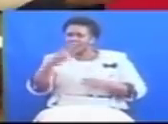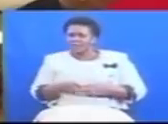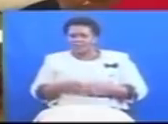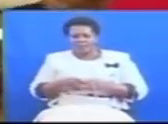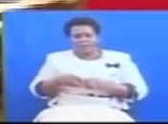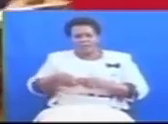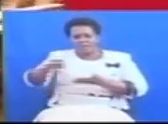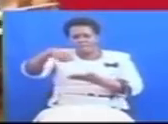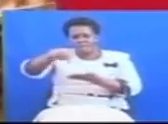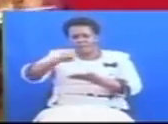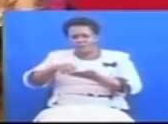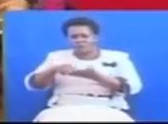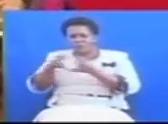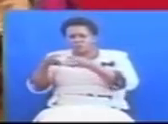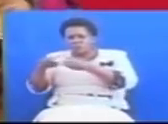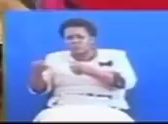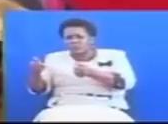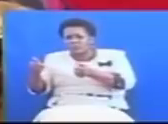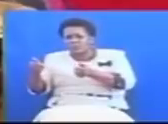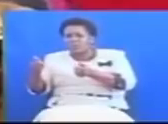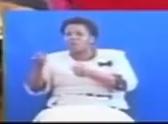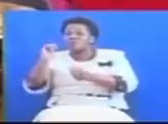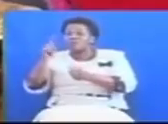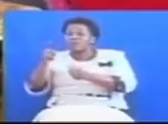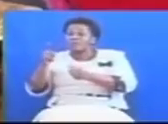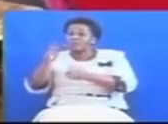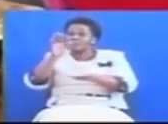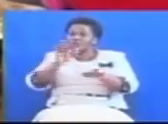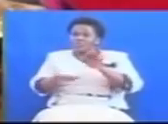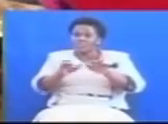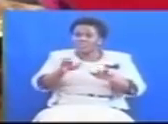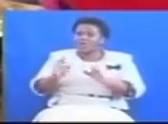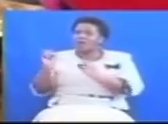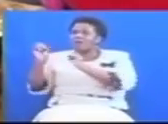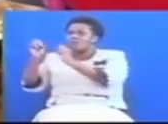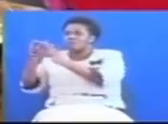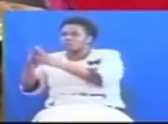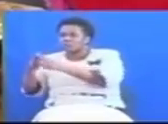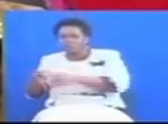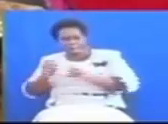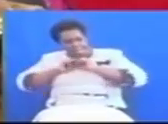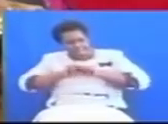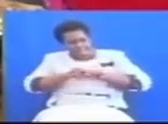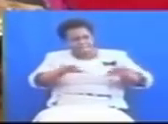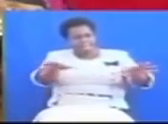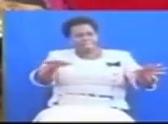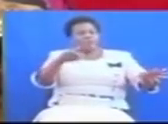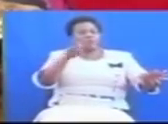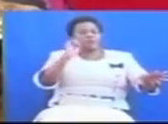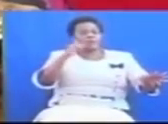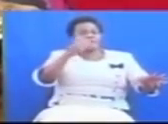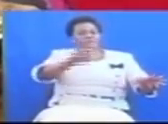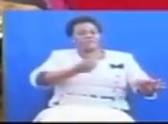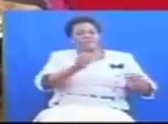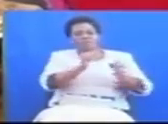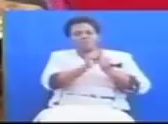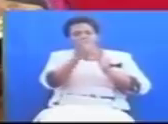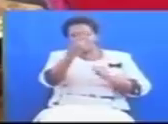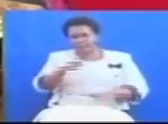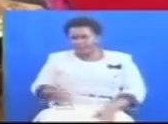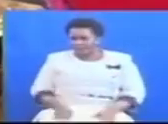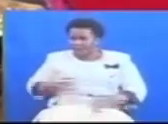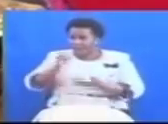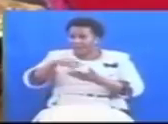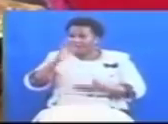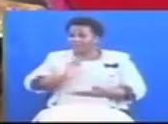vituo vya kupozea umeme vya Singida na Arusha na usambazaji wa umeme katika vijiji 14 vinavyopitwa na mradi. Gharama za mradi